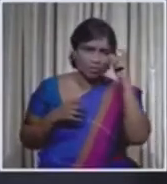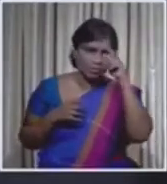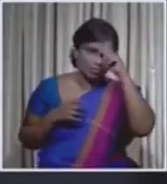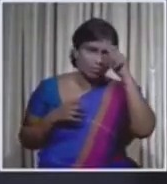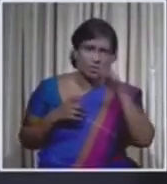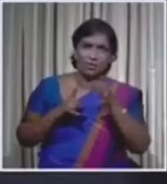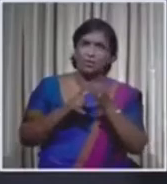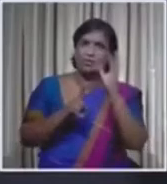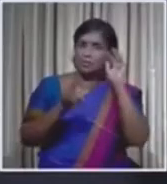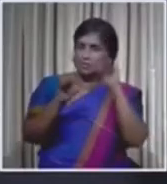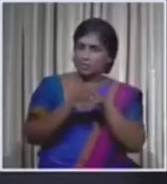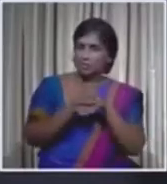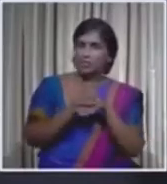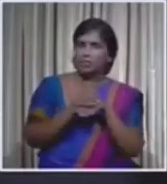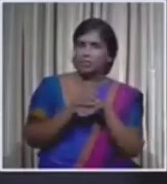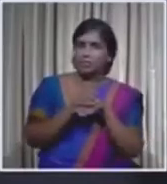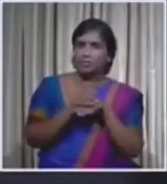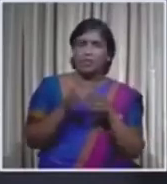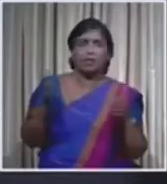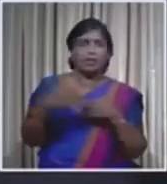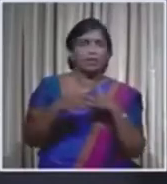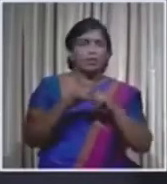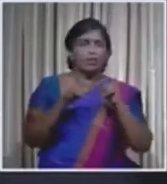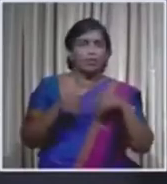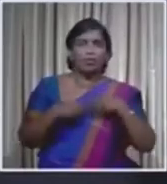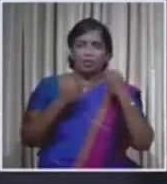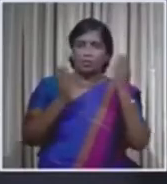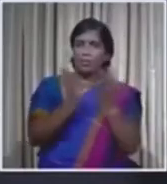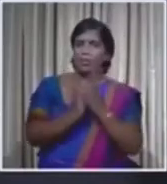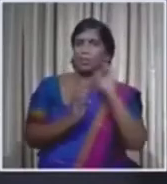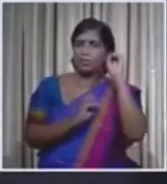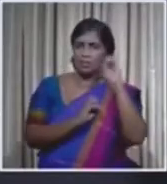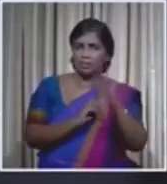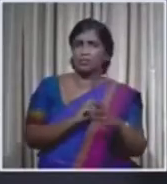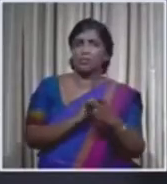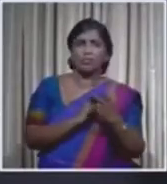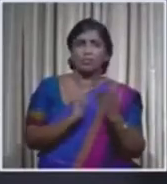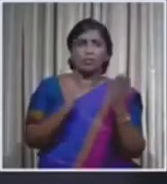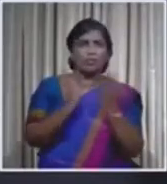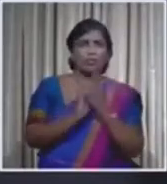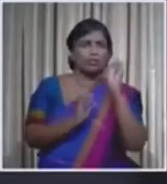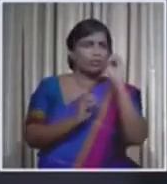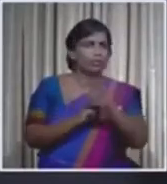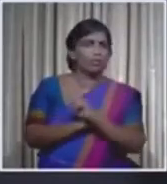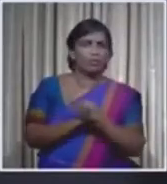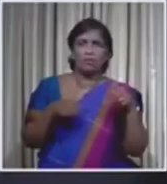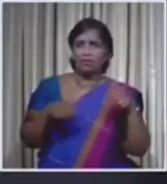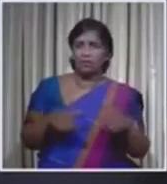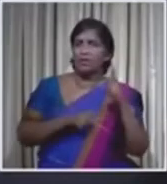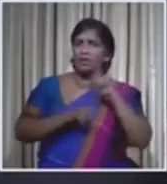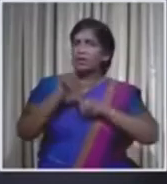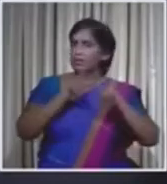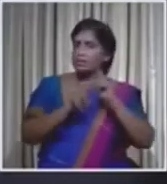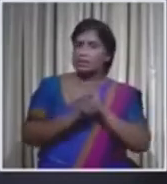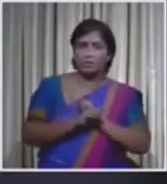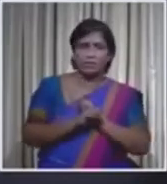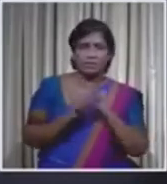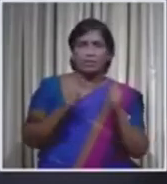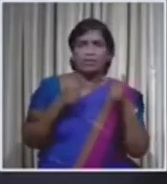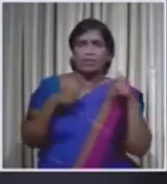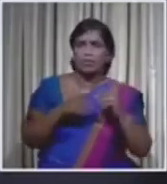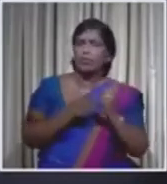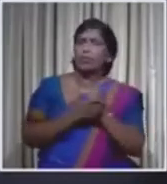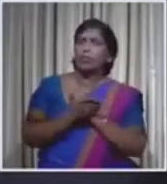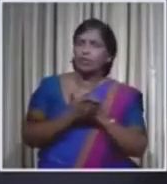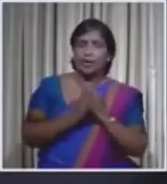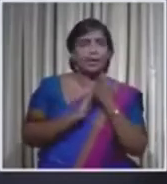මහත්මයා ජනාධිපතිලා ඉන්නකොට කැබිනට් මණ්ඩලයේ දැම්ම පත්‍රිකාවක් එම කිසිම පත්‍රිකාවක් නැහැ සාකච්ඡා කළා නැහැ එහෙනම් මේ